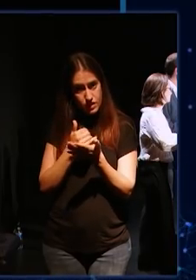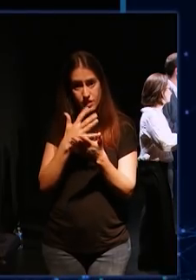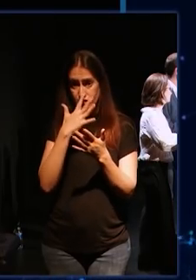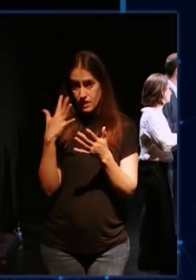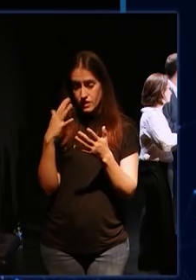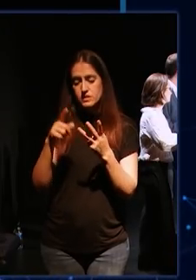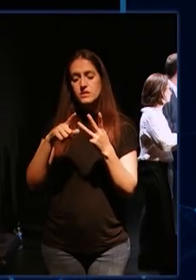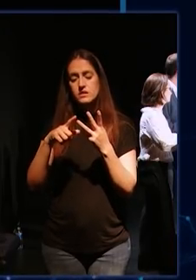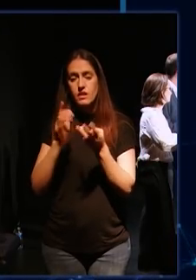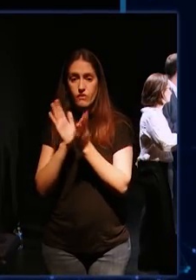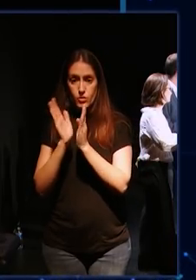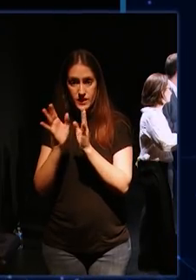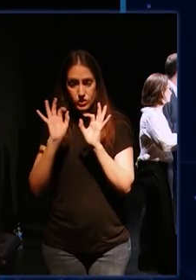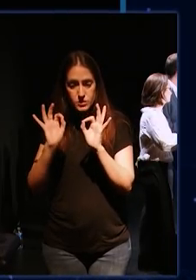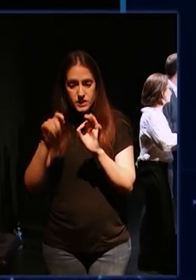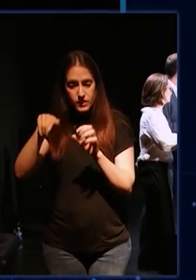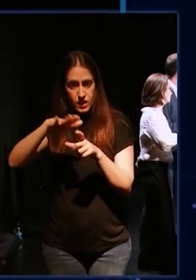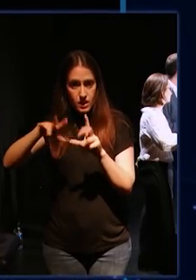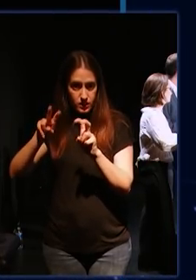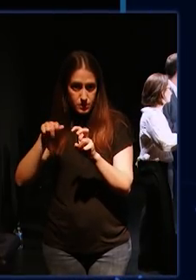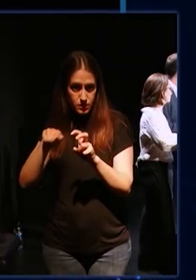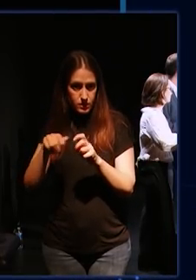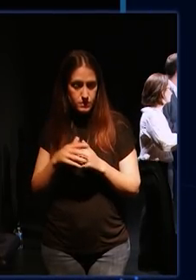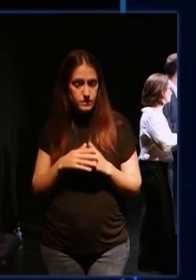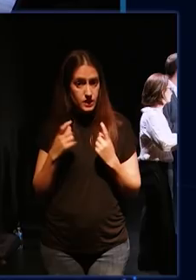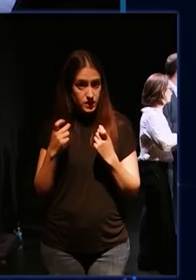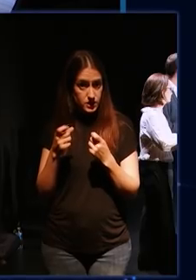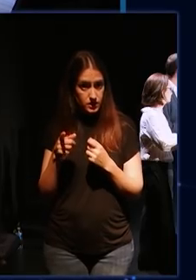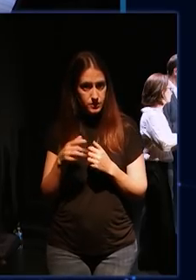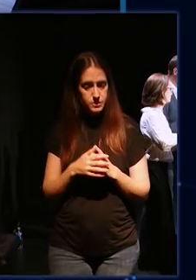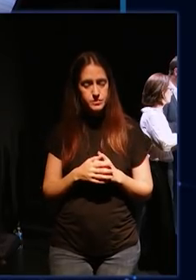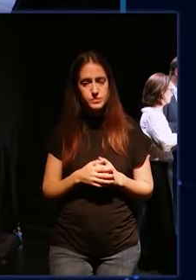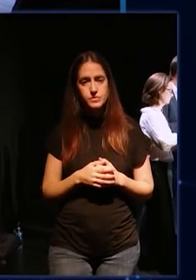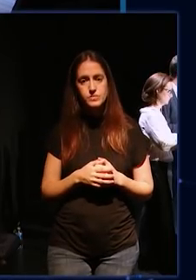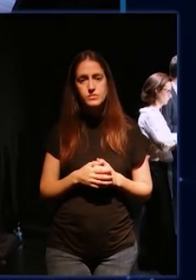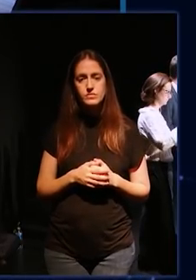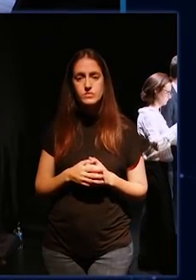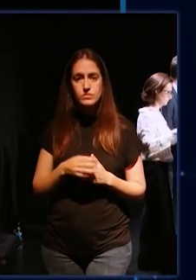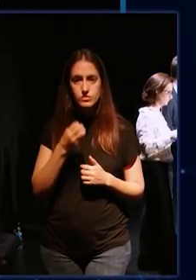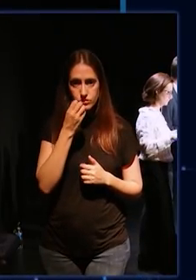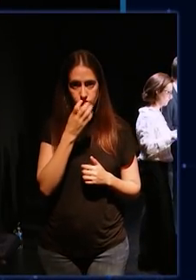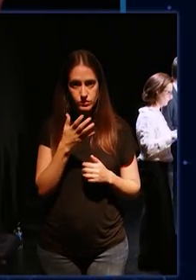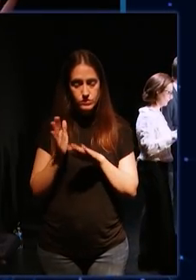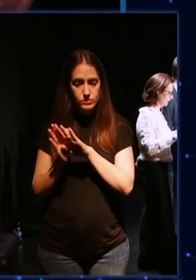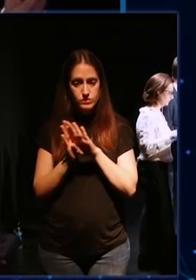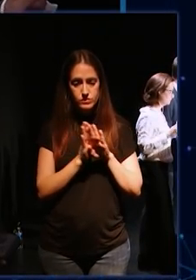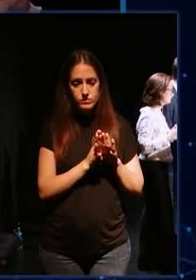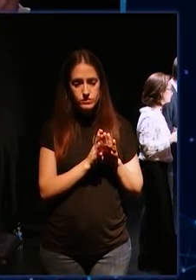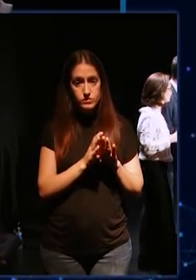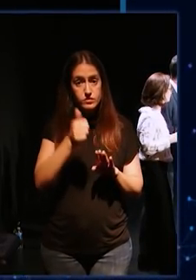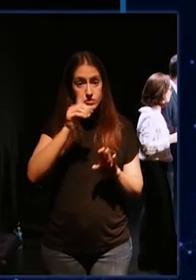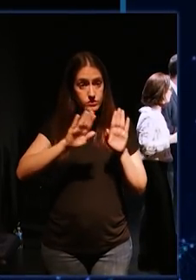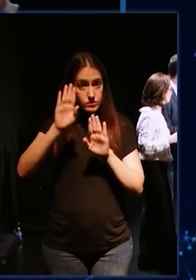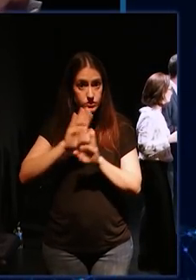són, i la formació específica per al que demanin les empreses de Cardedeu. Molt bé. Si no hi ha alguna paraula més